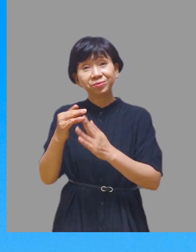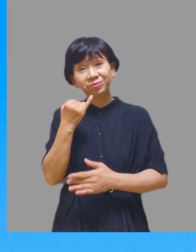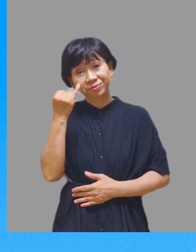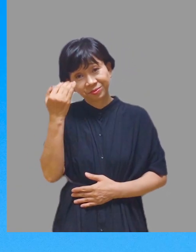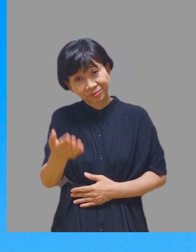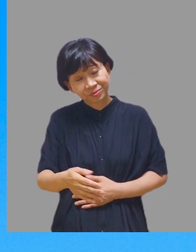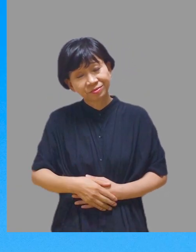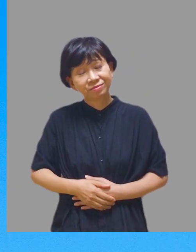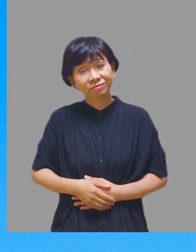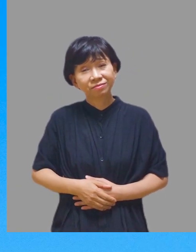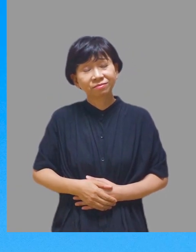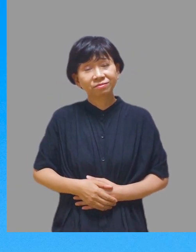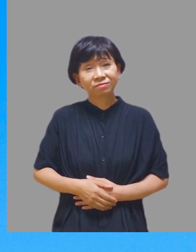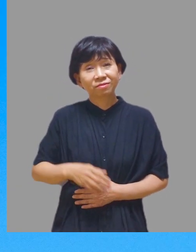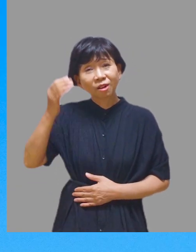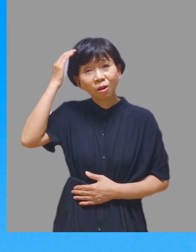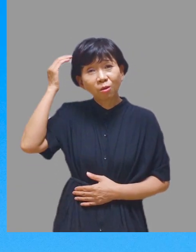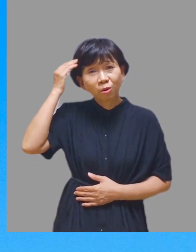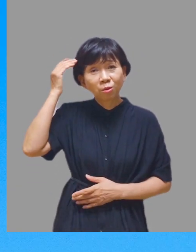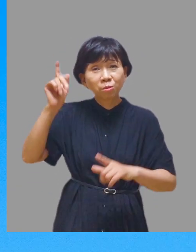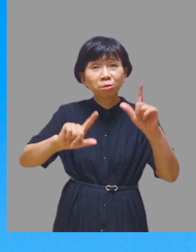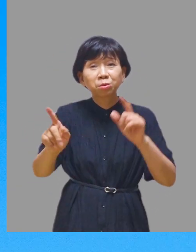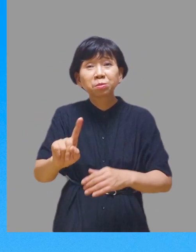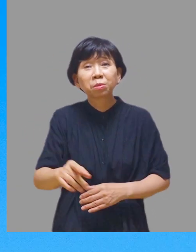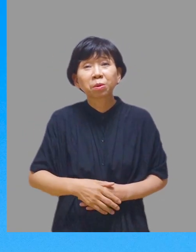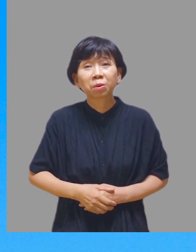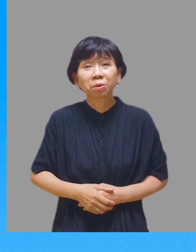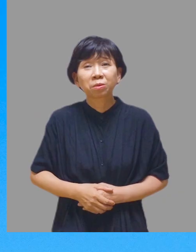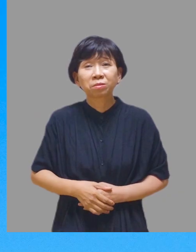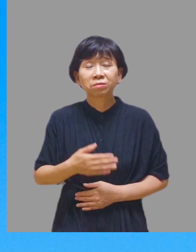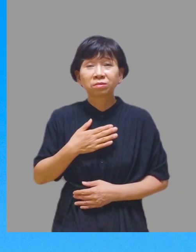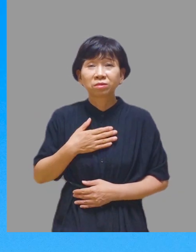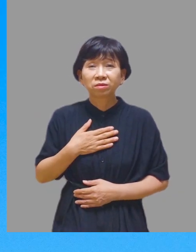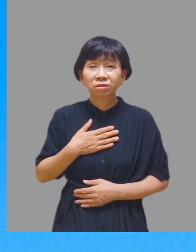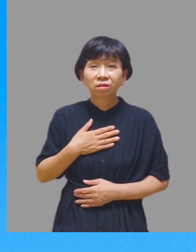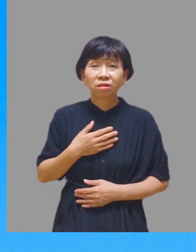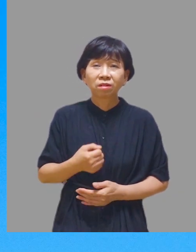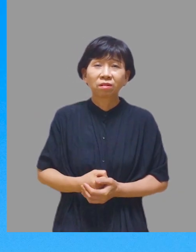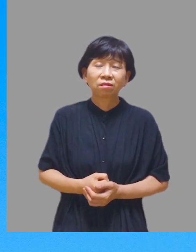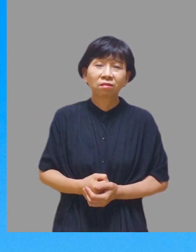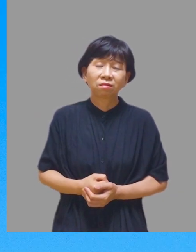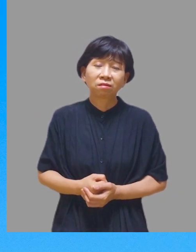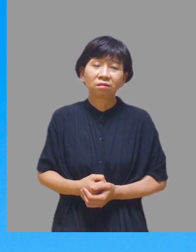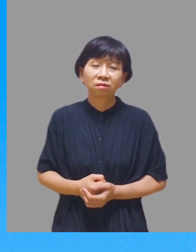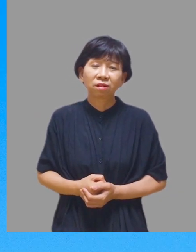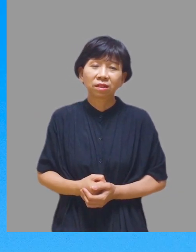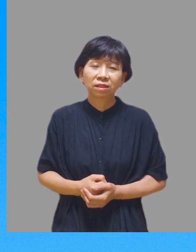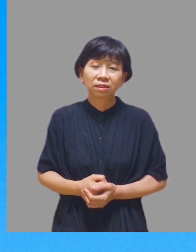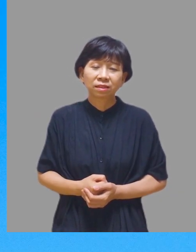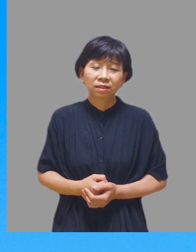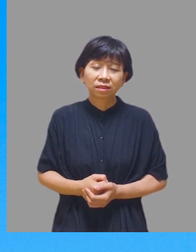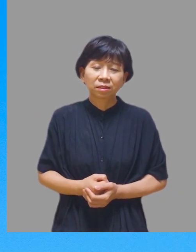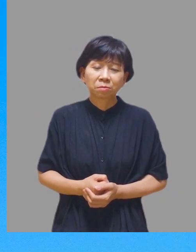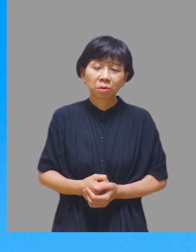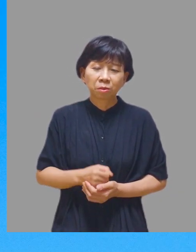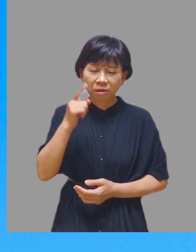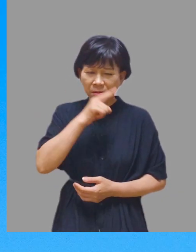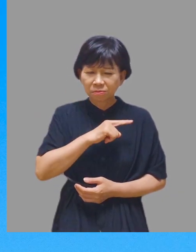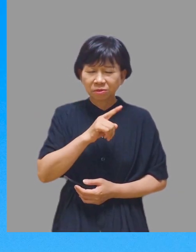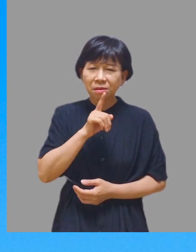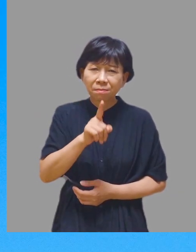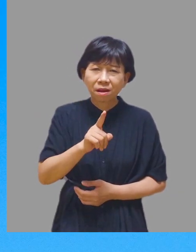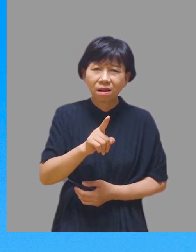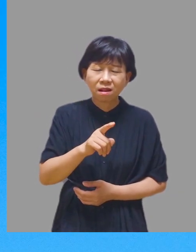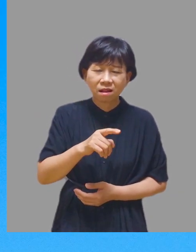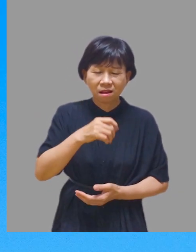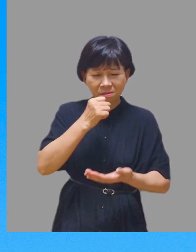나라는 어떤 모습일까요? 여러분, 저는 이 나라를 비판하는 게 아니에요. 이 나라를 비관적으로 보는 게